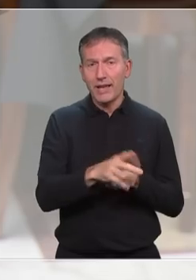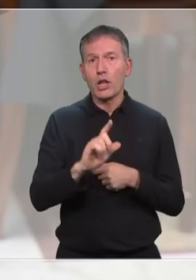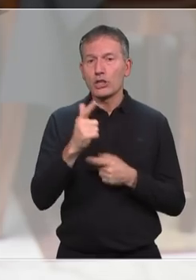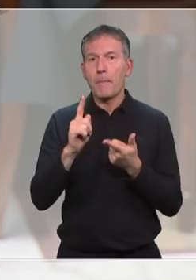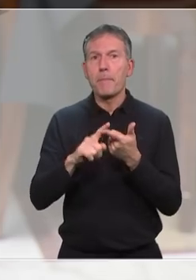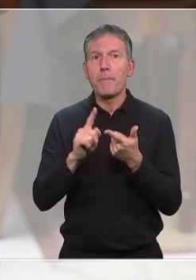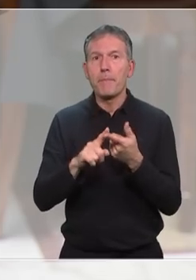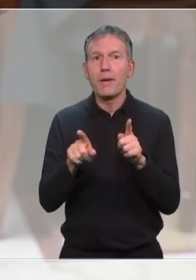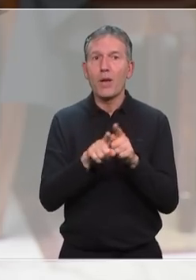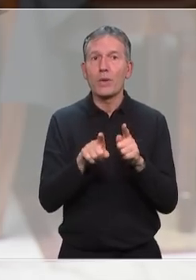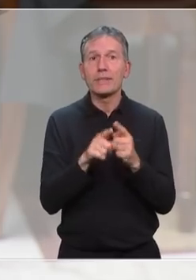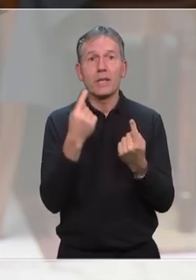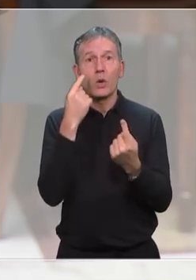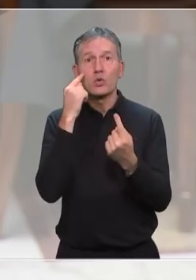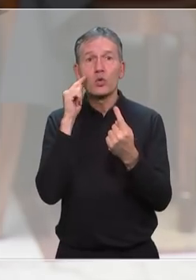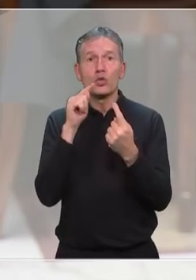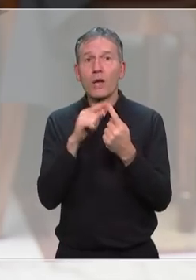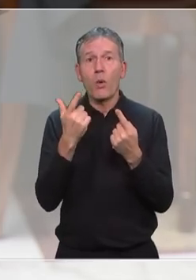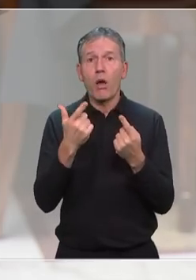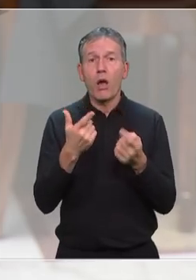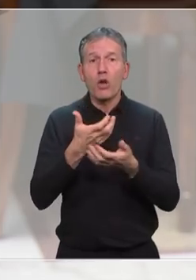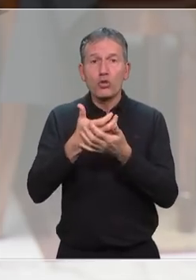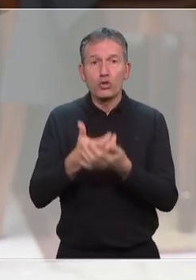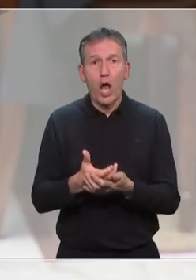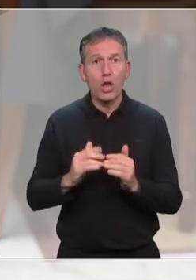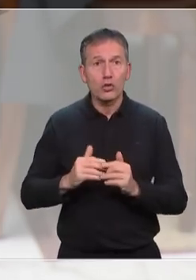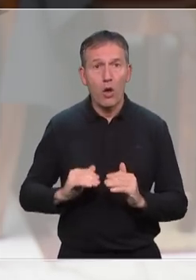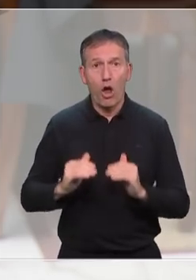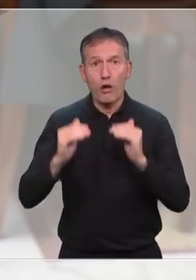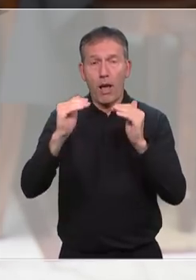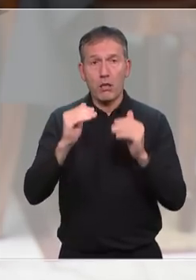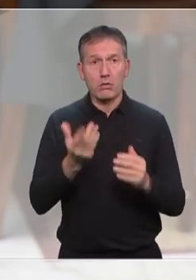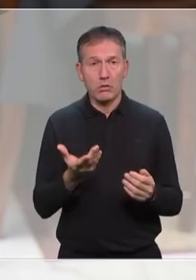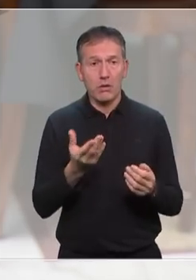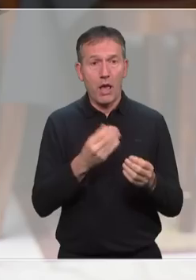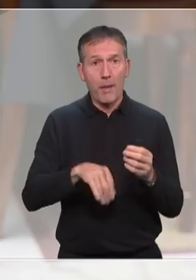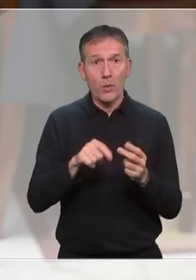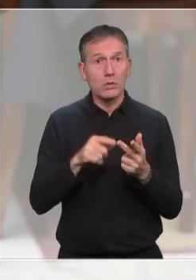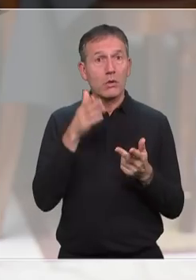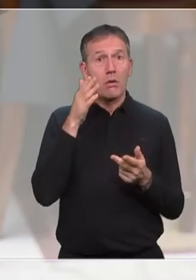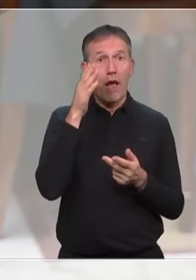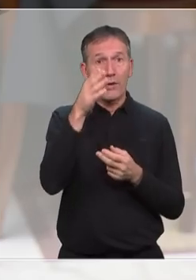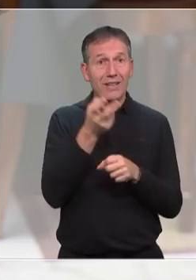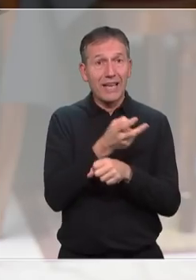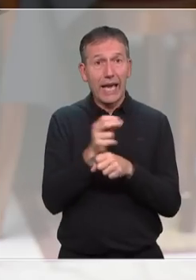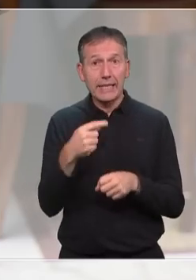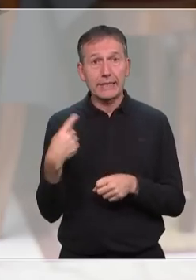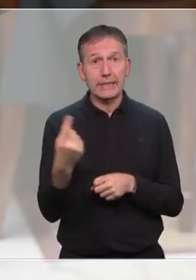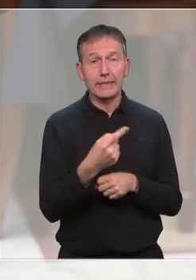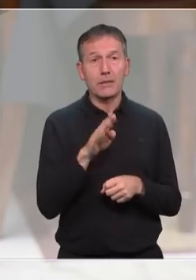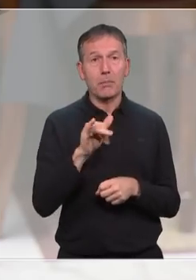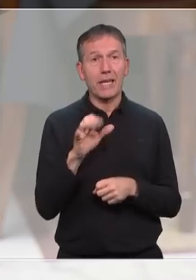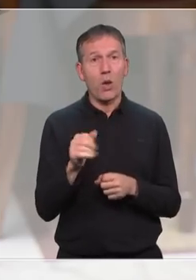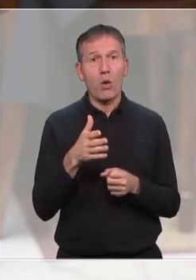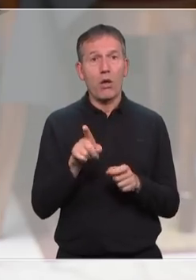deuxième élément, c'est le sujet de la hausse des charges, qui vient faire comme un effet ciseau. Et donc l'avenir qui se pose, et le risque pour un certain nombre d'entre eux de se